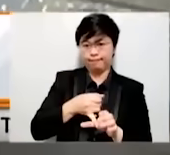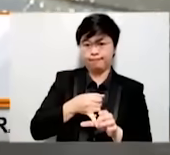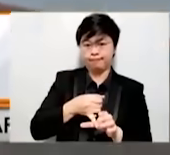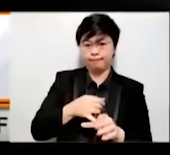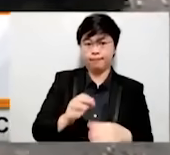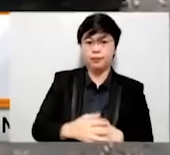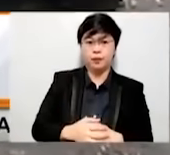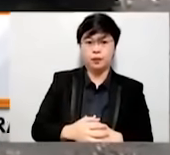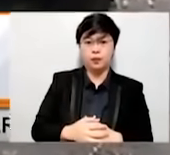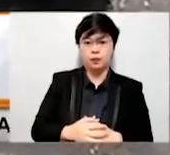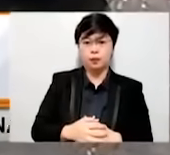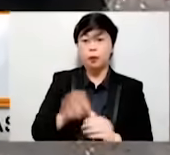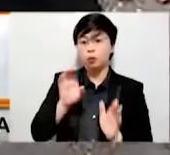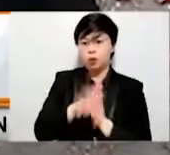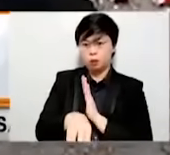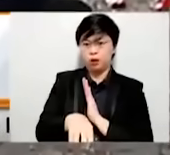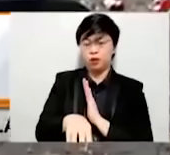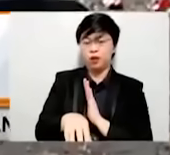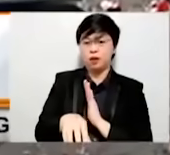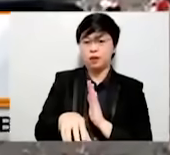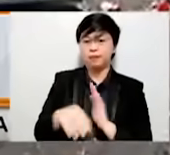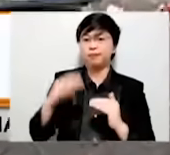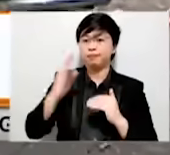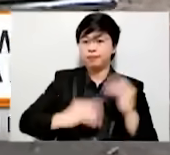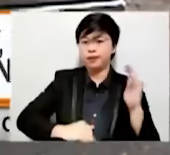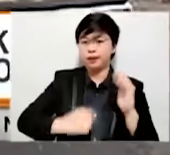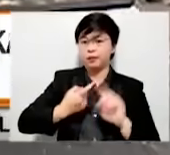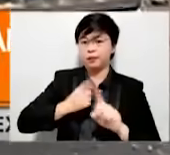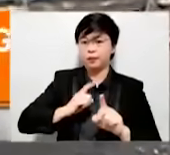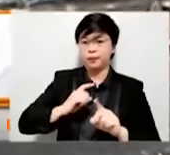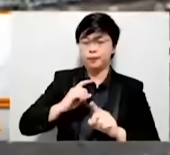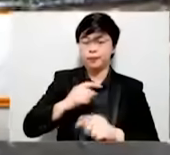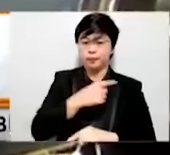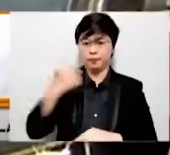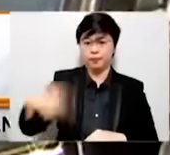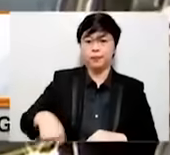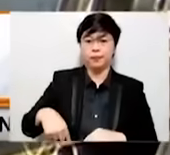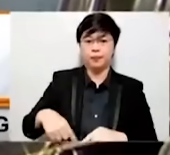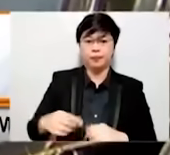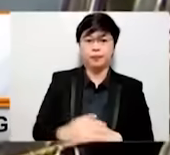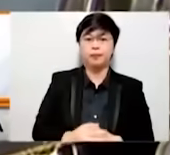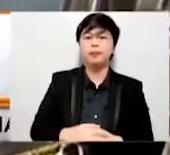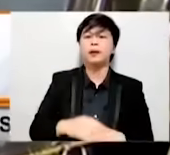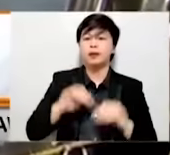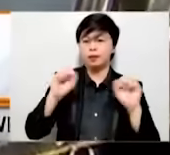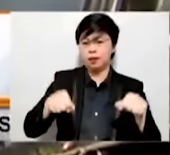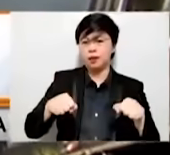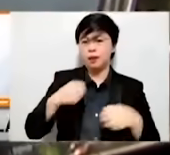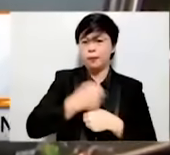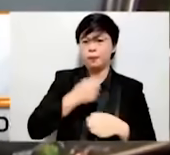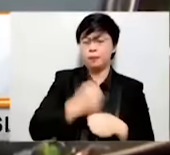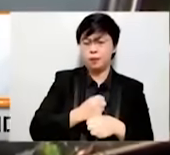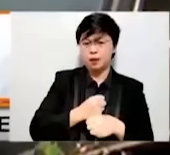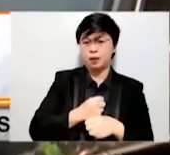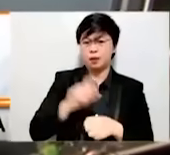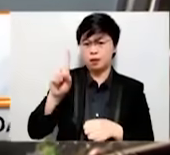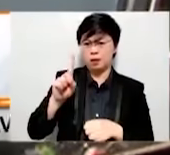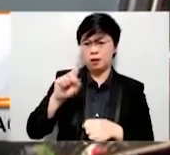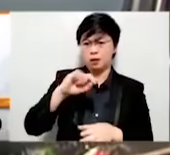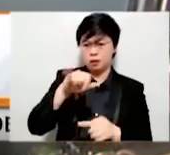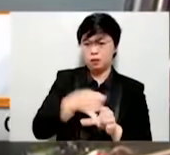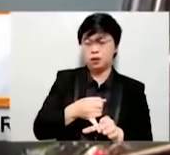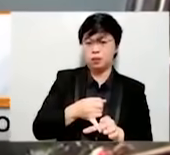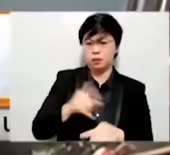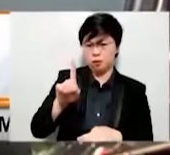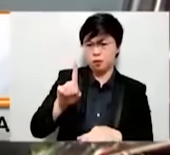China. Kaya raw nilang makabuo ng isang unit sa loob ng isang buwan. Katunayan, 10 unit na ang nagawa nila at 2